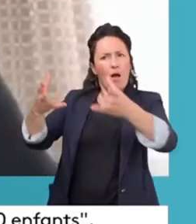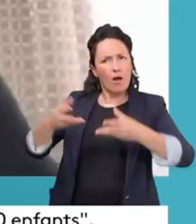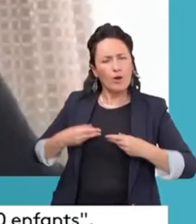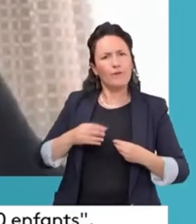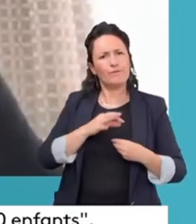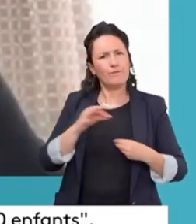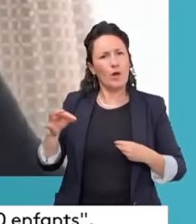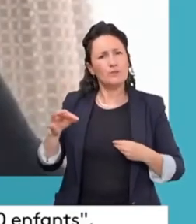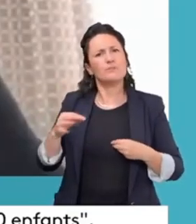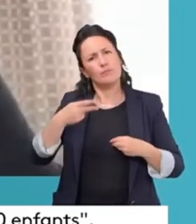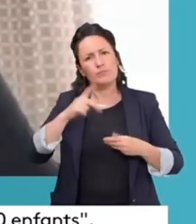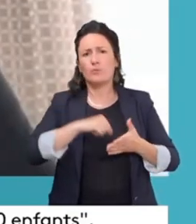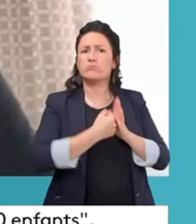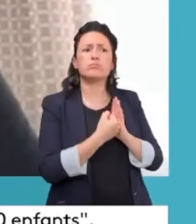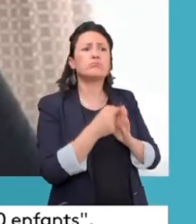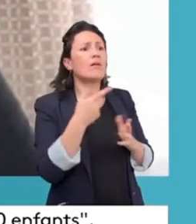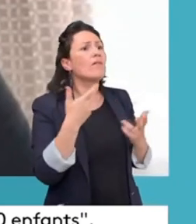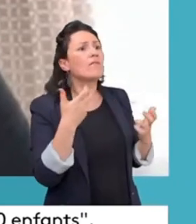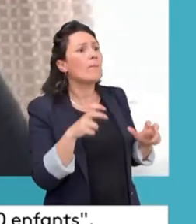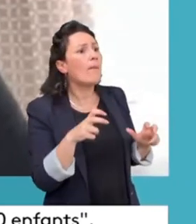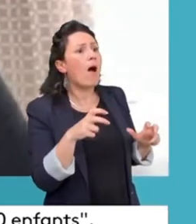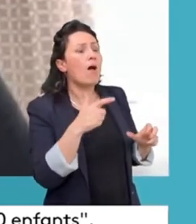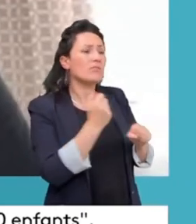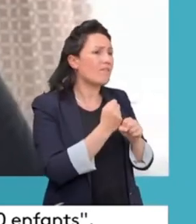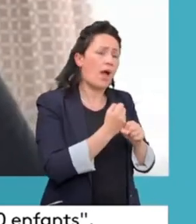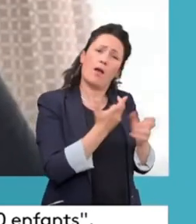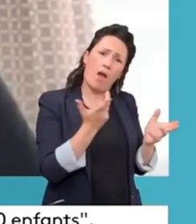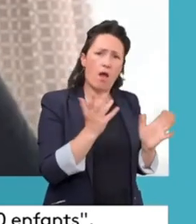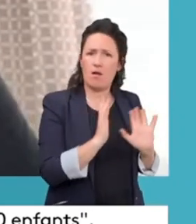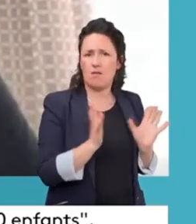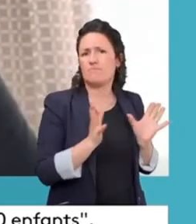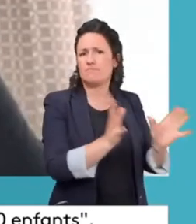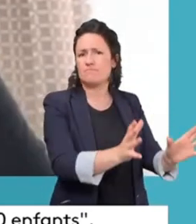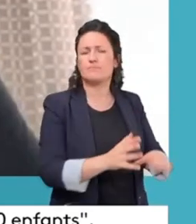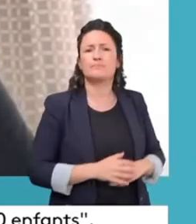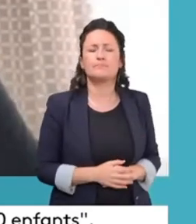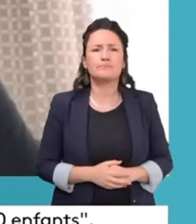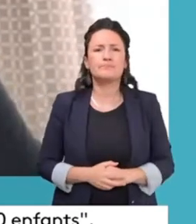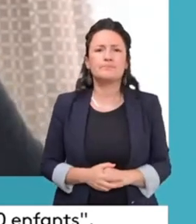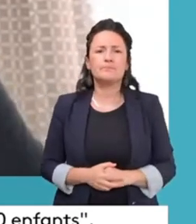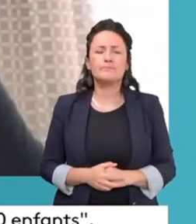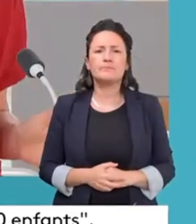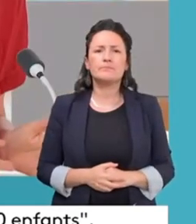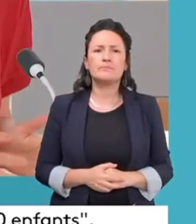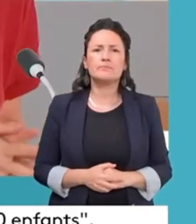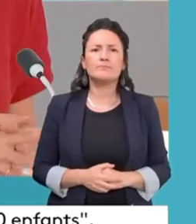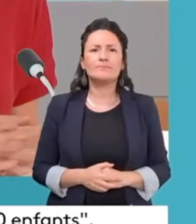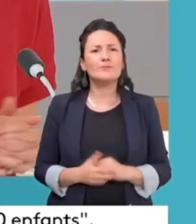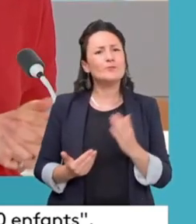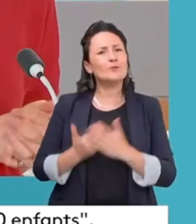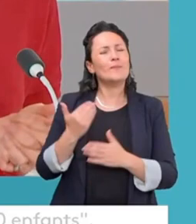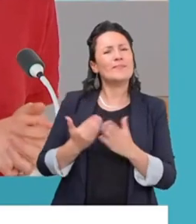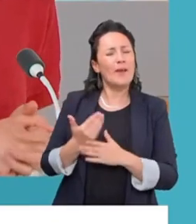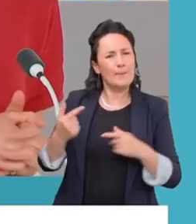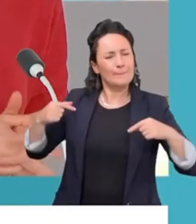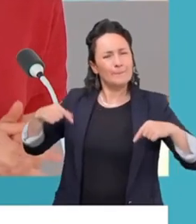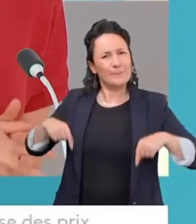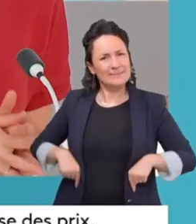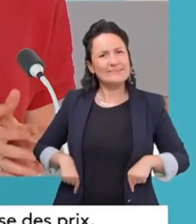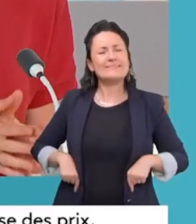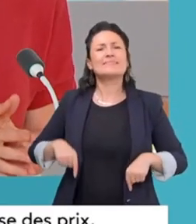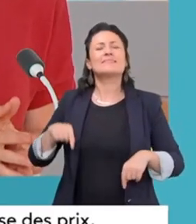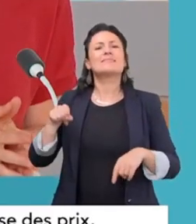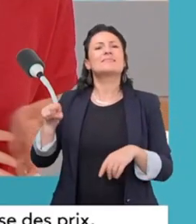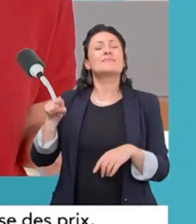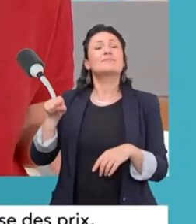plus ferme envers ceux qui n'ont pas vocation à rester sur le territoire. Alors, Olivier Véran, ce matin, dit qu'il n'y a pas de problème dans la majorité, qu'on est tous